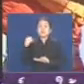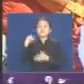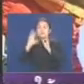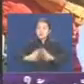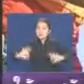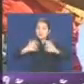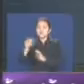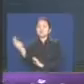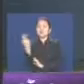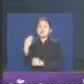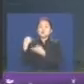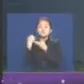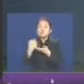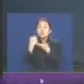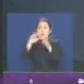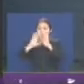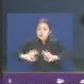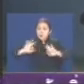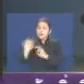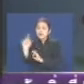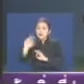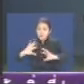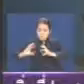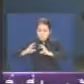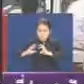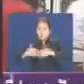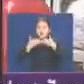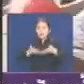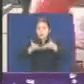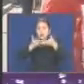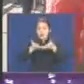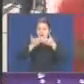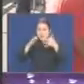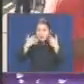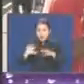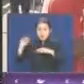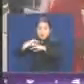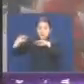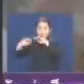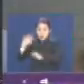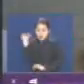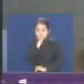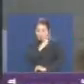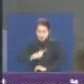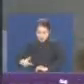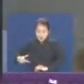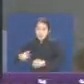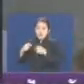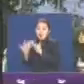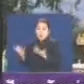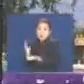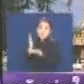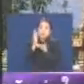ของพวกเขาในวันนี้ก็ยังเป็นการขับเรือและช่วยลำเลียงอาหารพระราชทานจากโครงการหลวงเข้าไปส่งในวัดซอยสามั